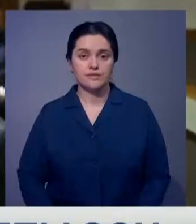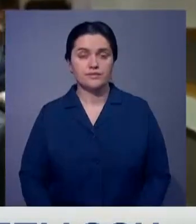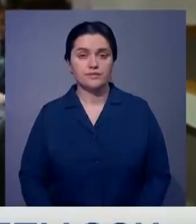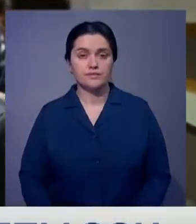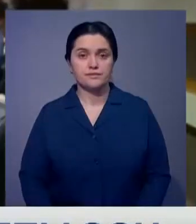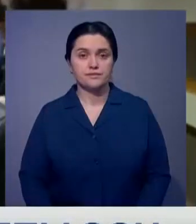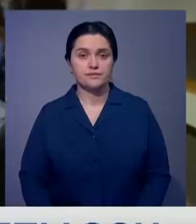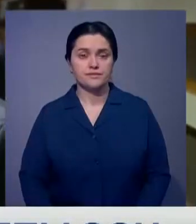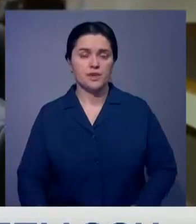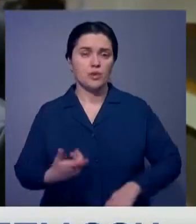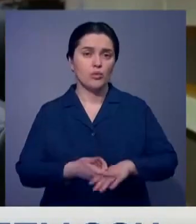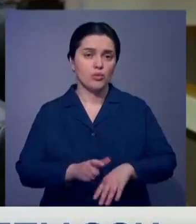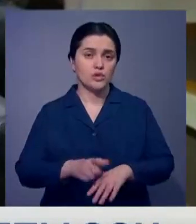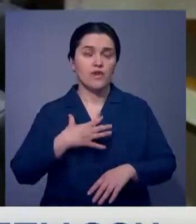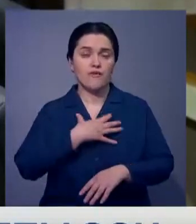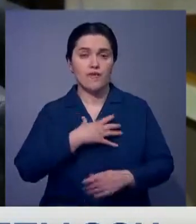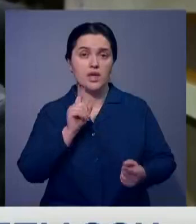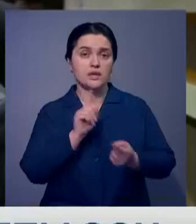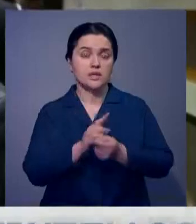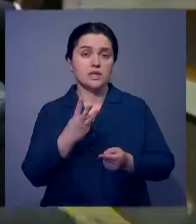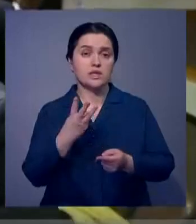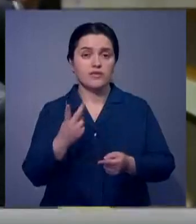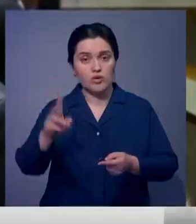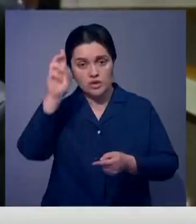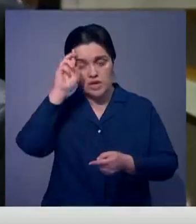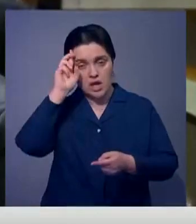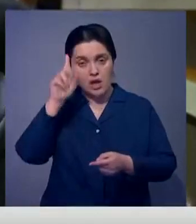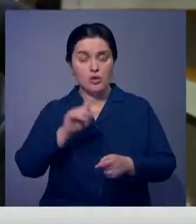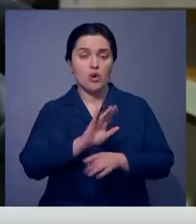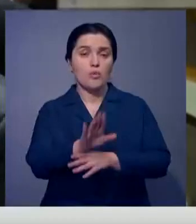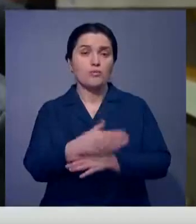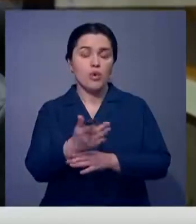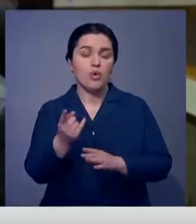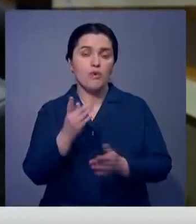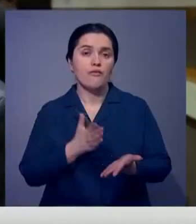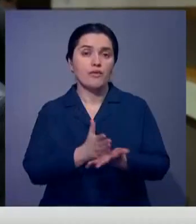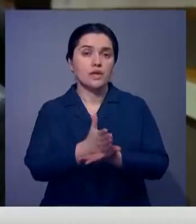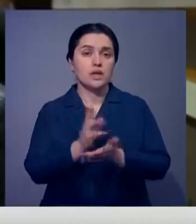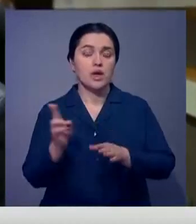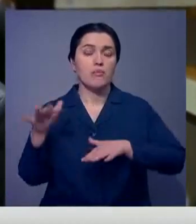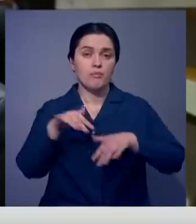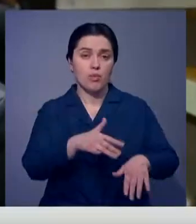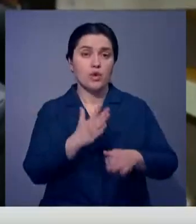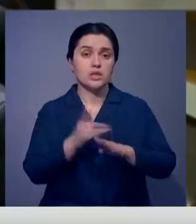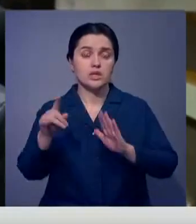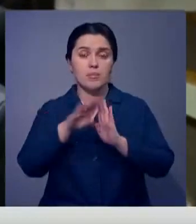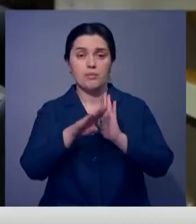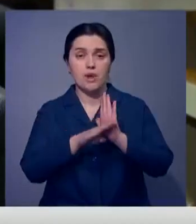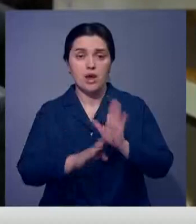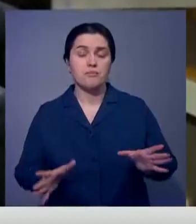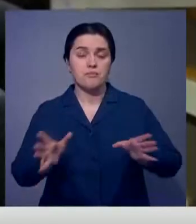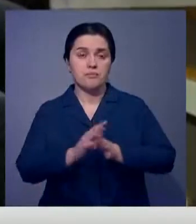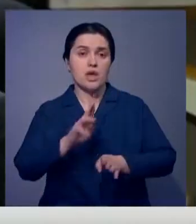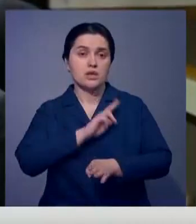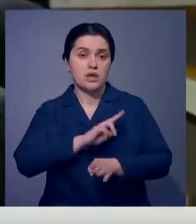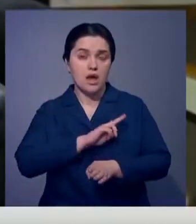Это очень важная встреча 32 стран, не имеющих выхода к морю, которые разрабатывают программу сотрудничества на